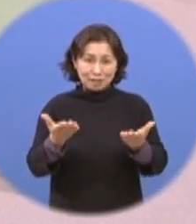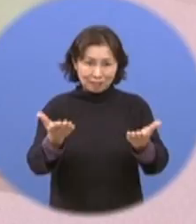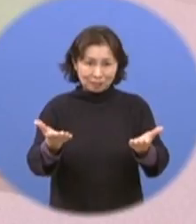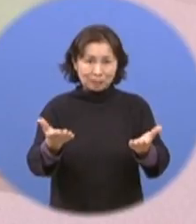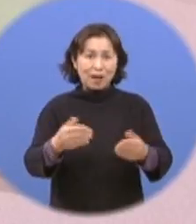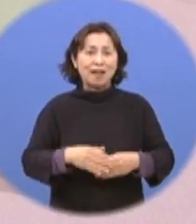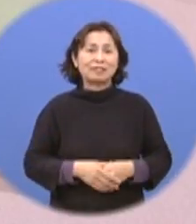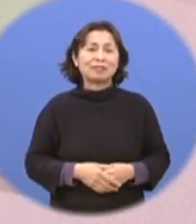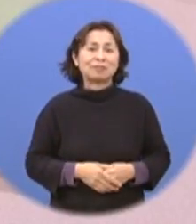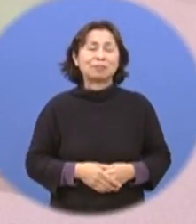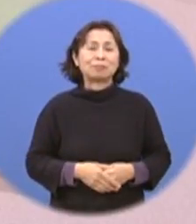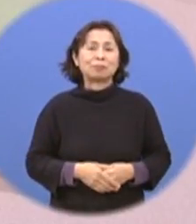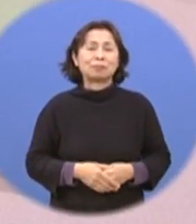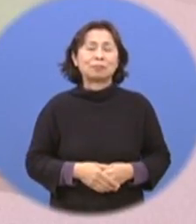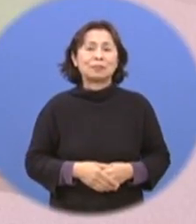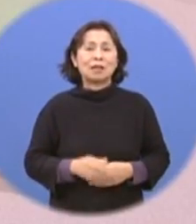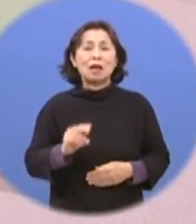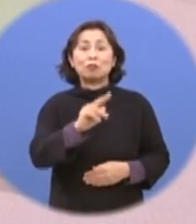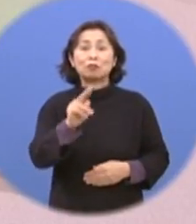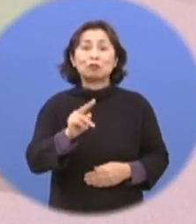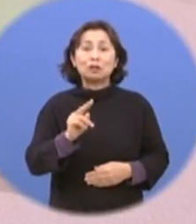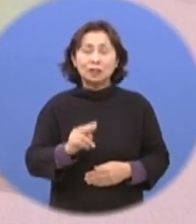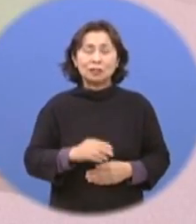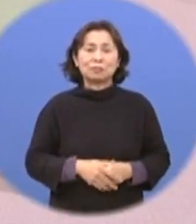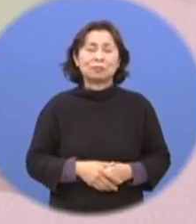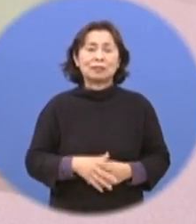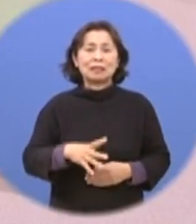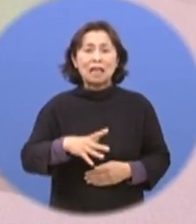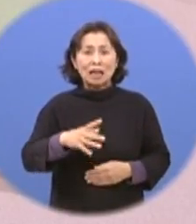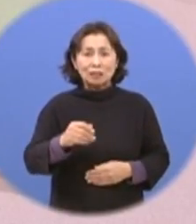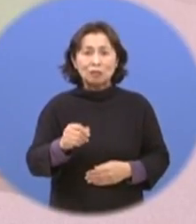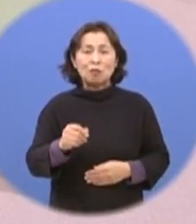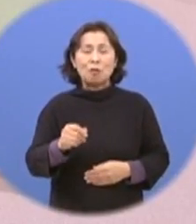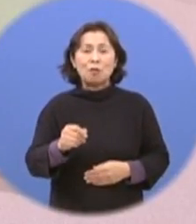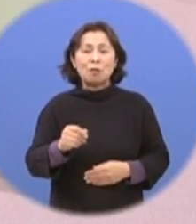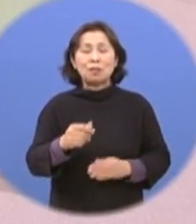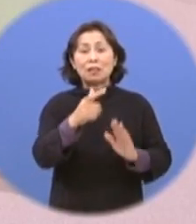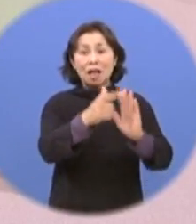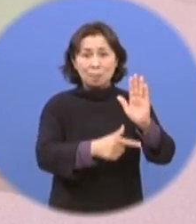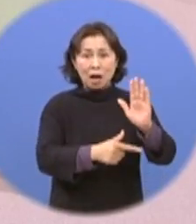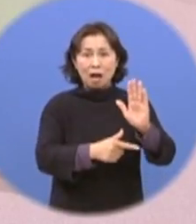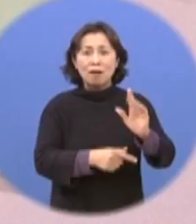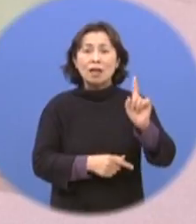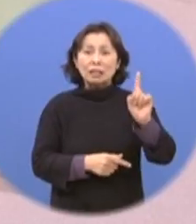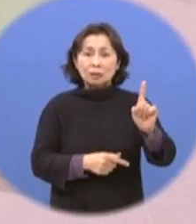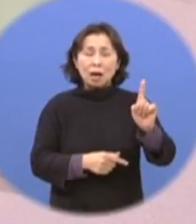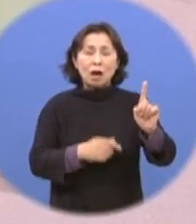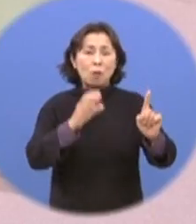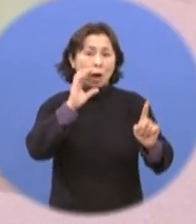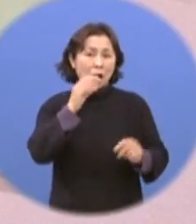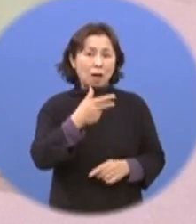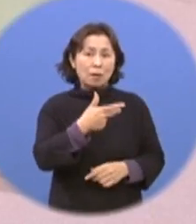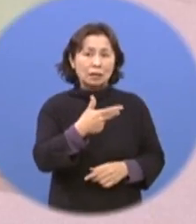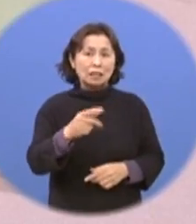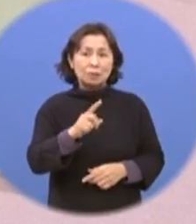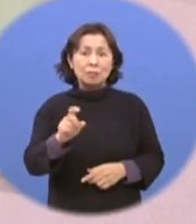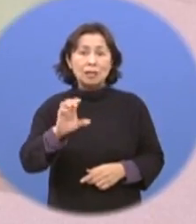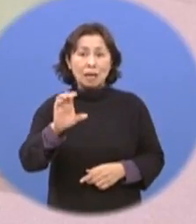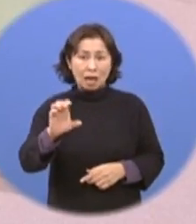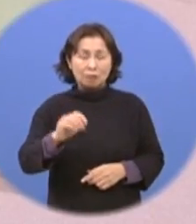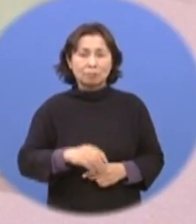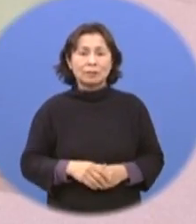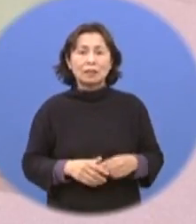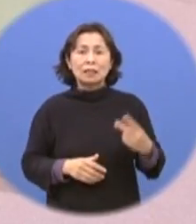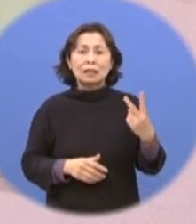ますではプレゼントクイズです前半の特集のテーマは一番和歌山ジビエにバン